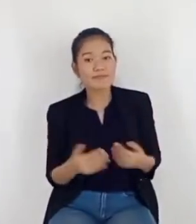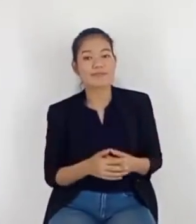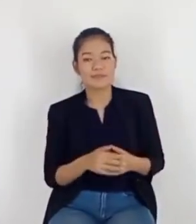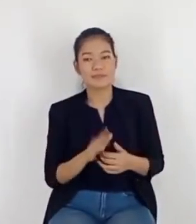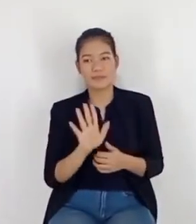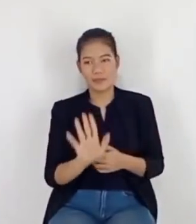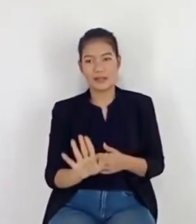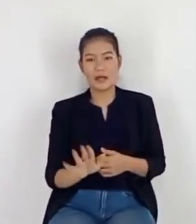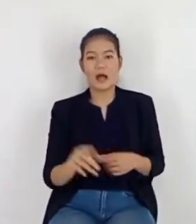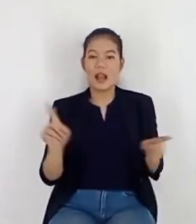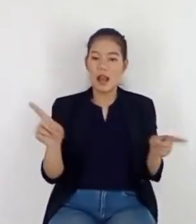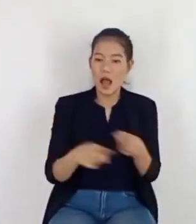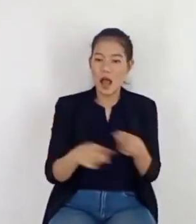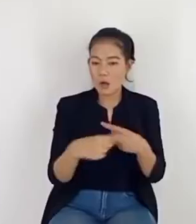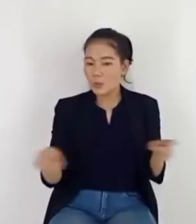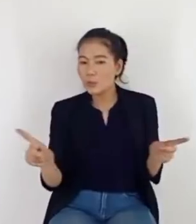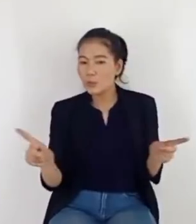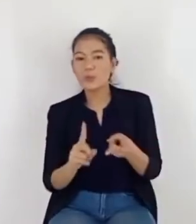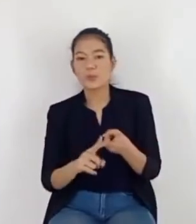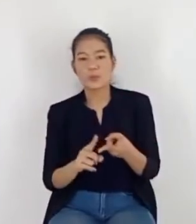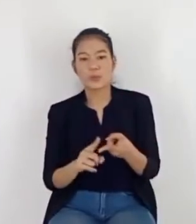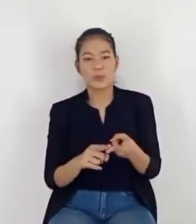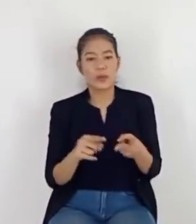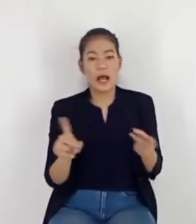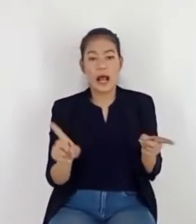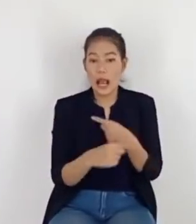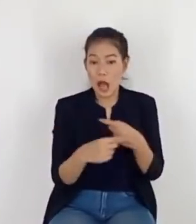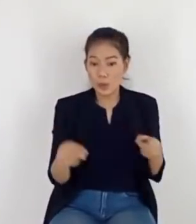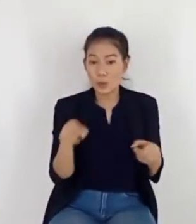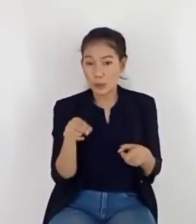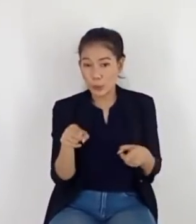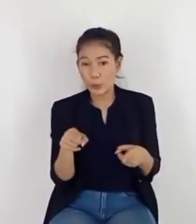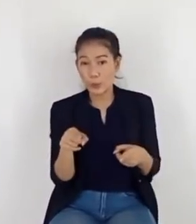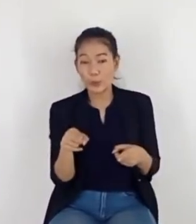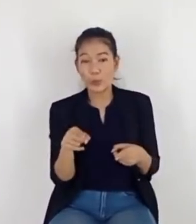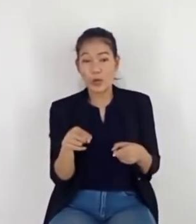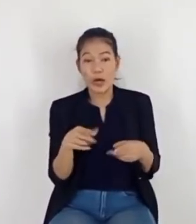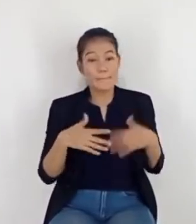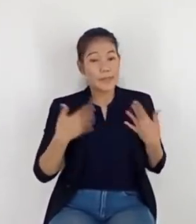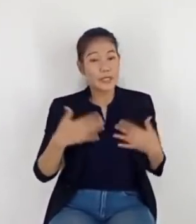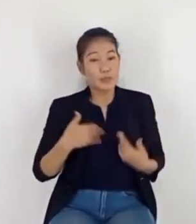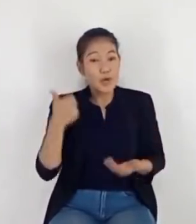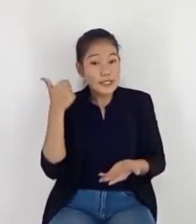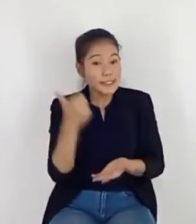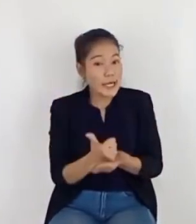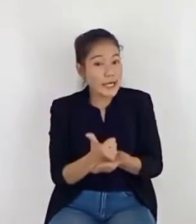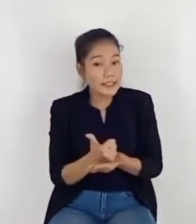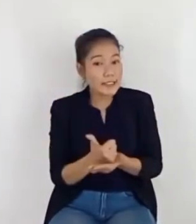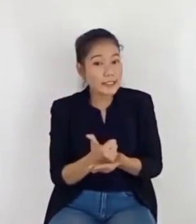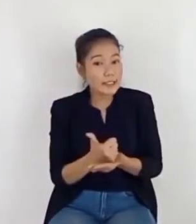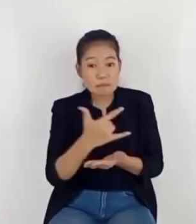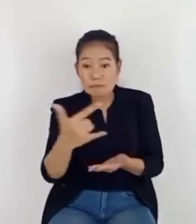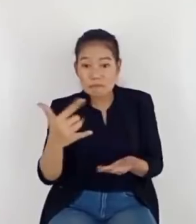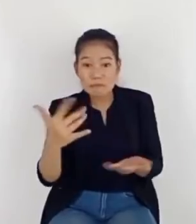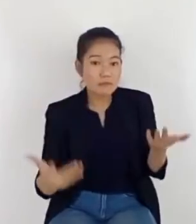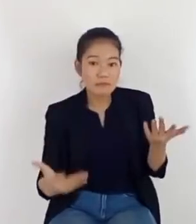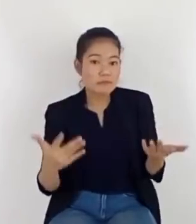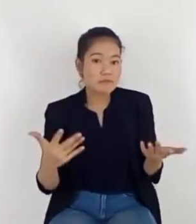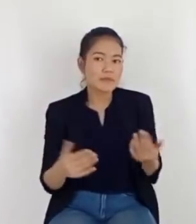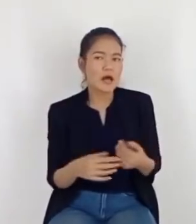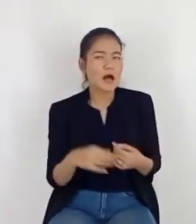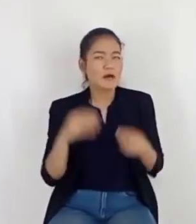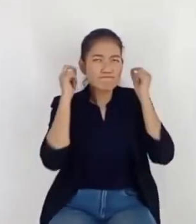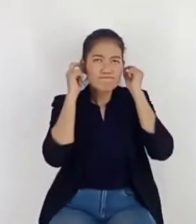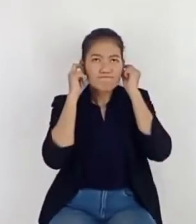Penghiburan dari musik, apakah itu menjadi penghiburan yang sejati bagi kita? Saat mendengar